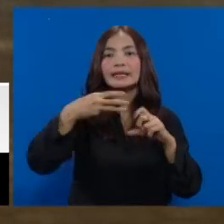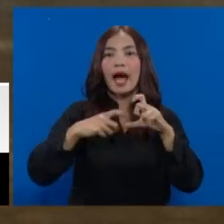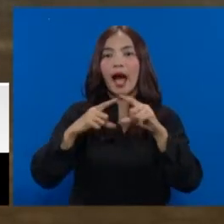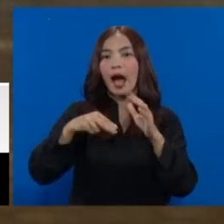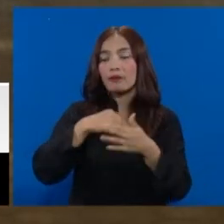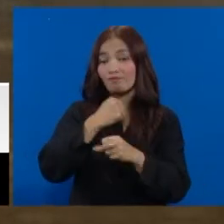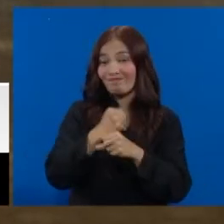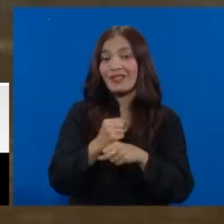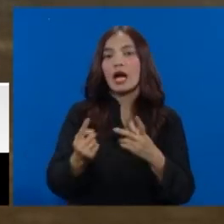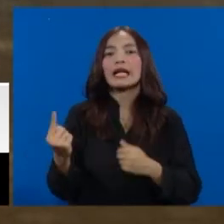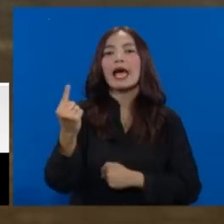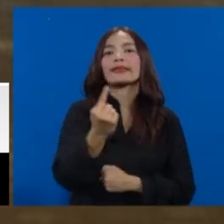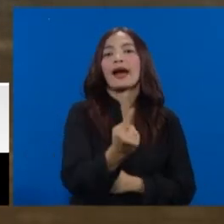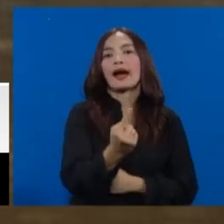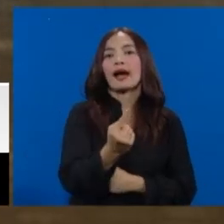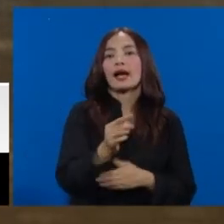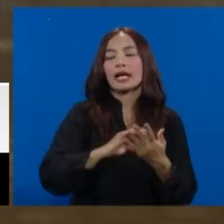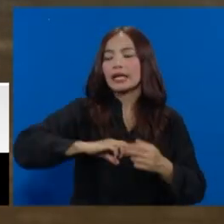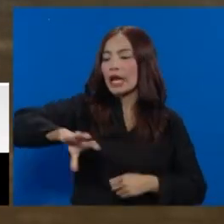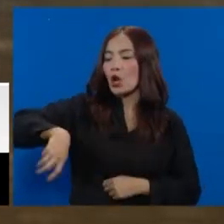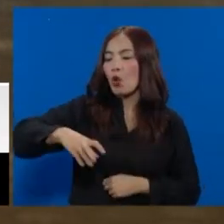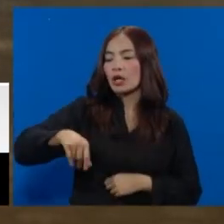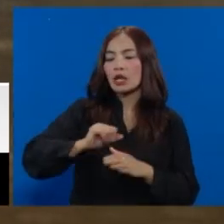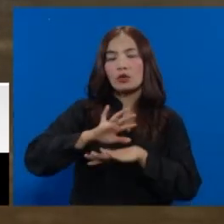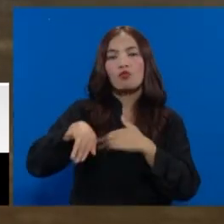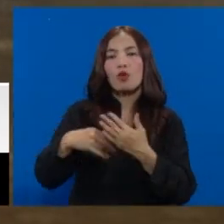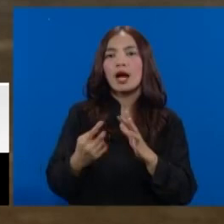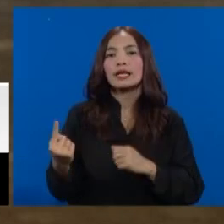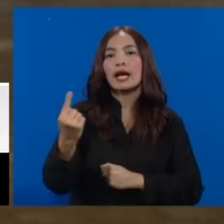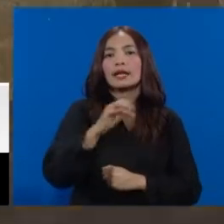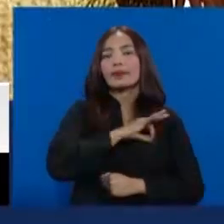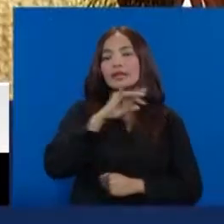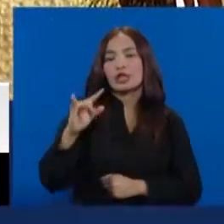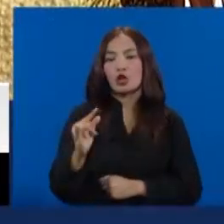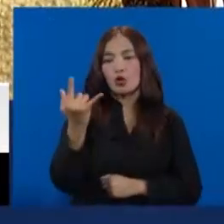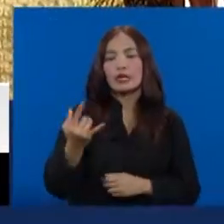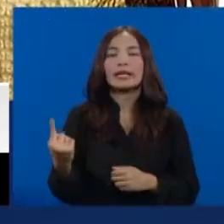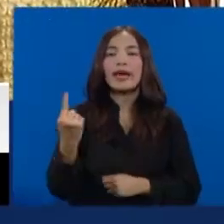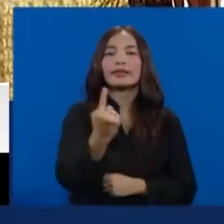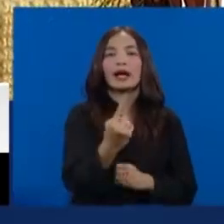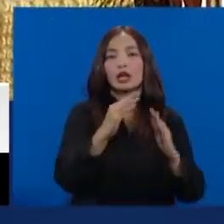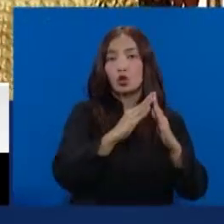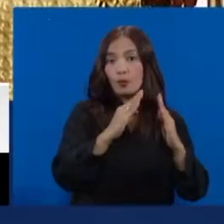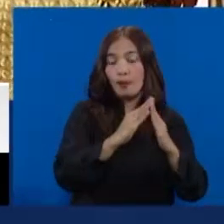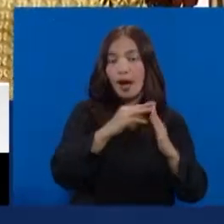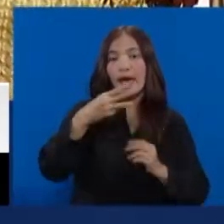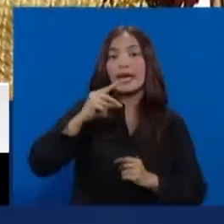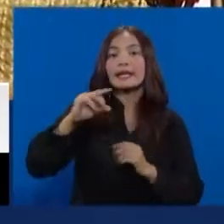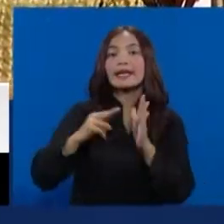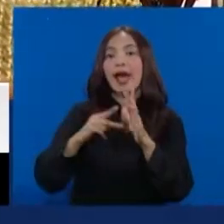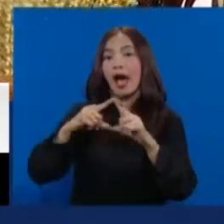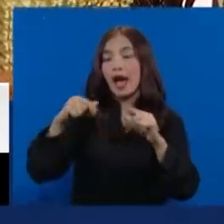artinya nanti akan datang beserta keluarga rombongan dari Presiden Joko Widodo untuk datang ke sini